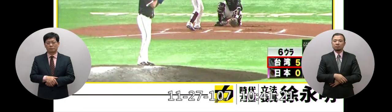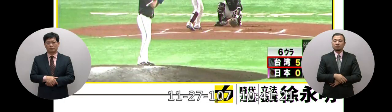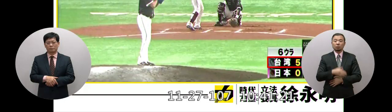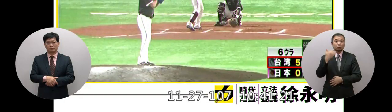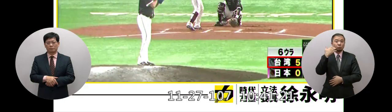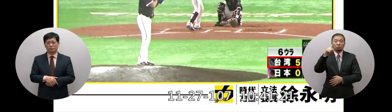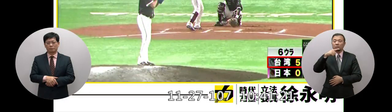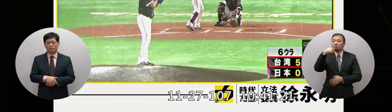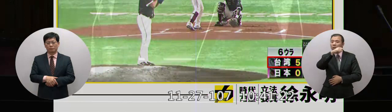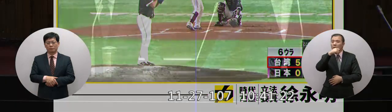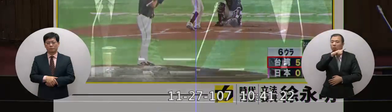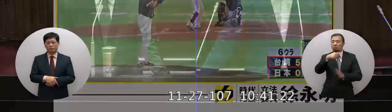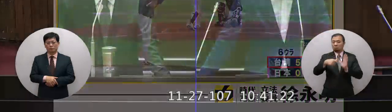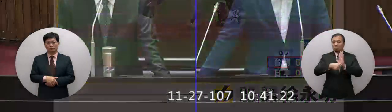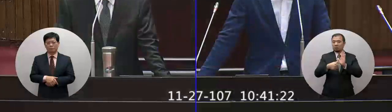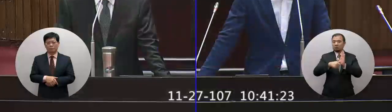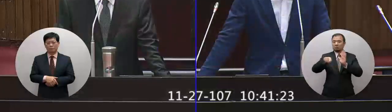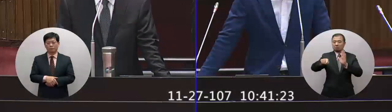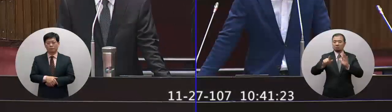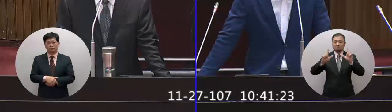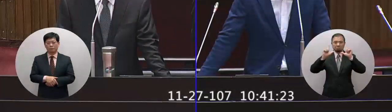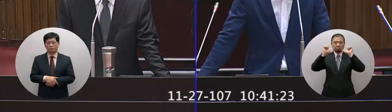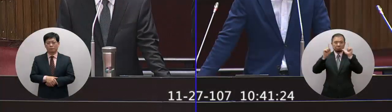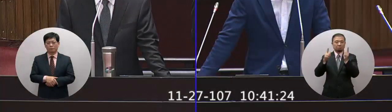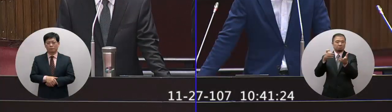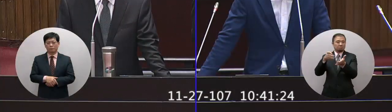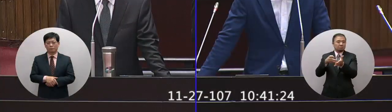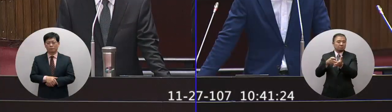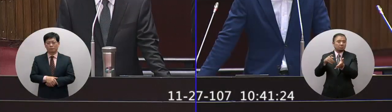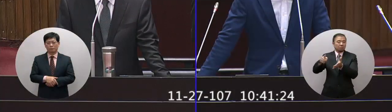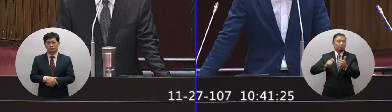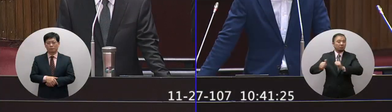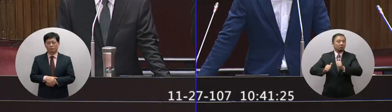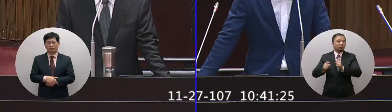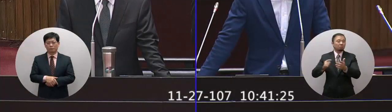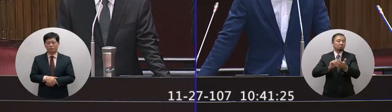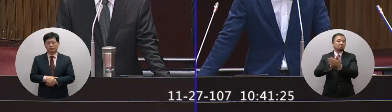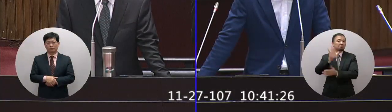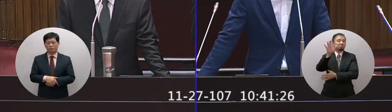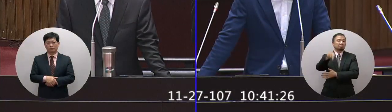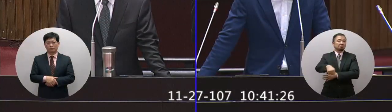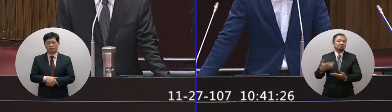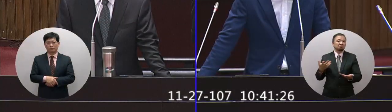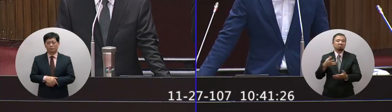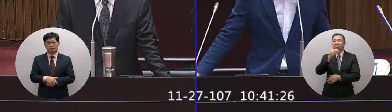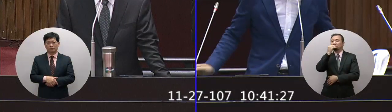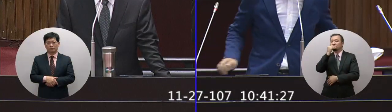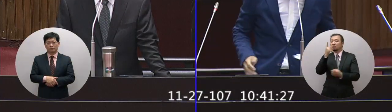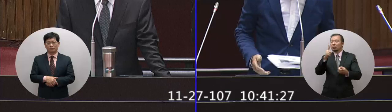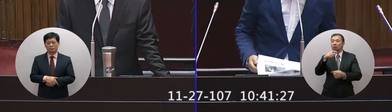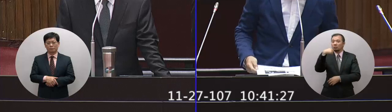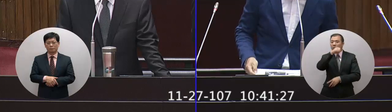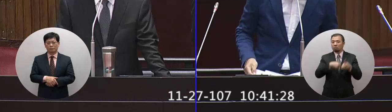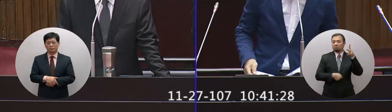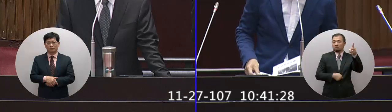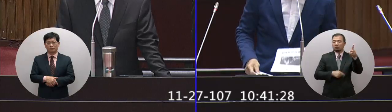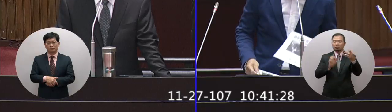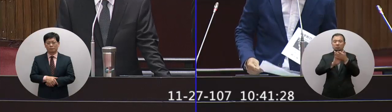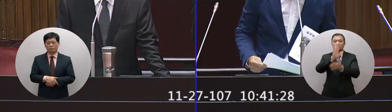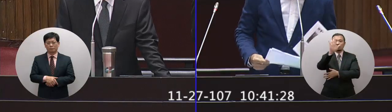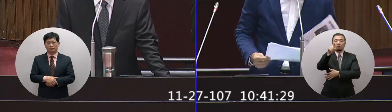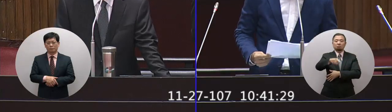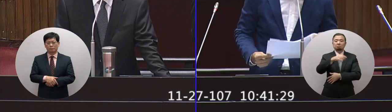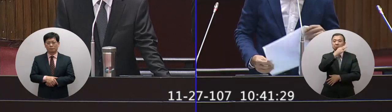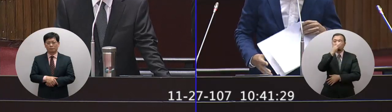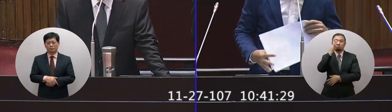了吗？以后都是中华台北了吗？台湾一个字以后在未来都不会再谈了吗？这